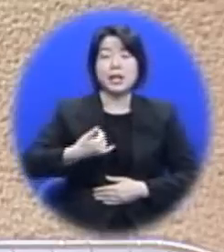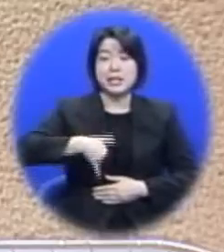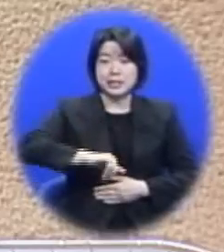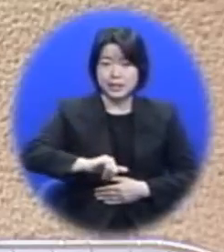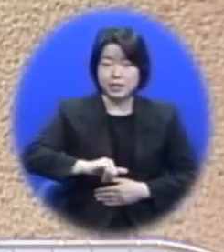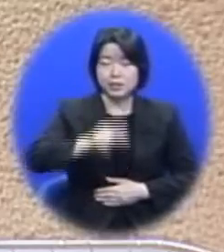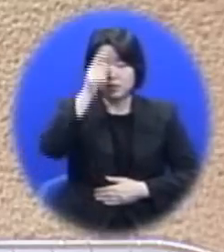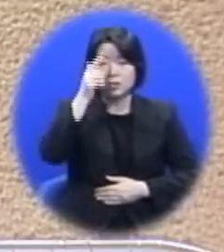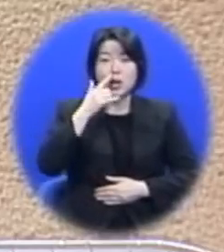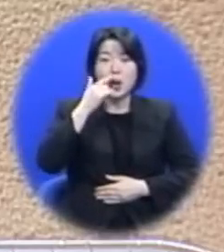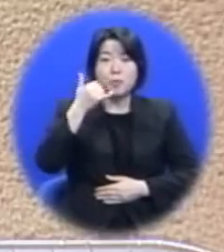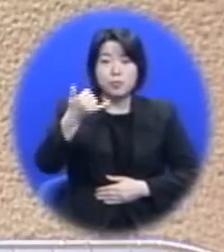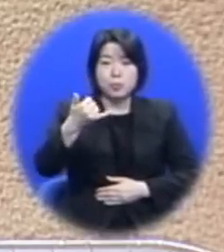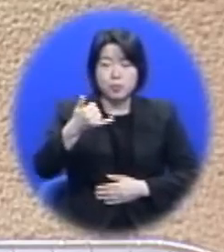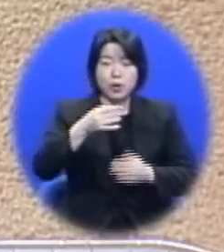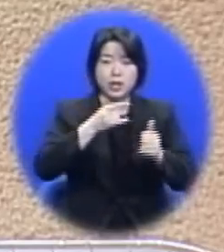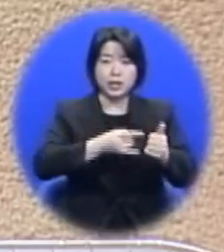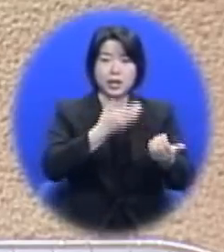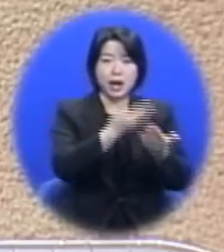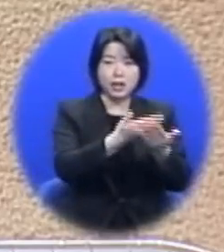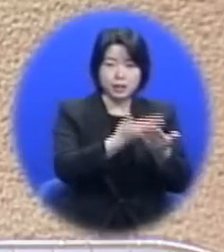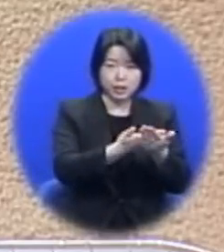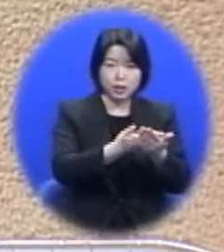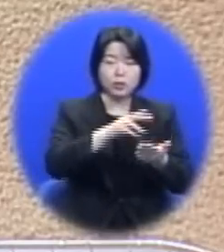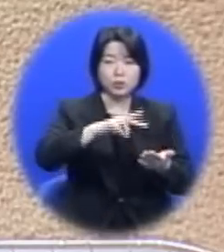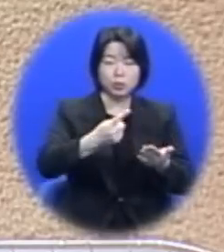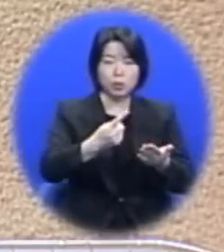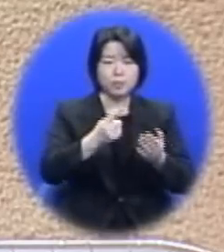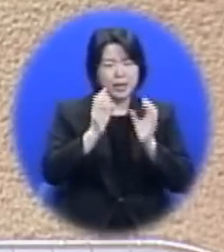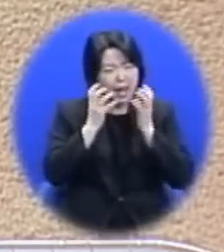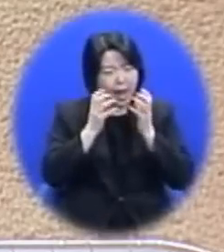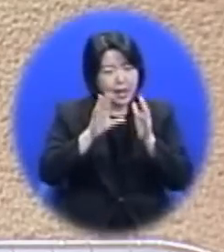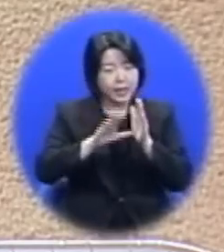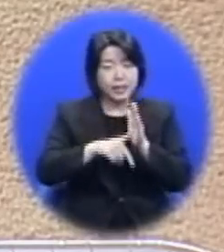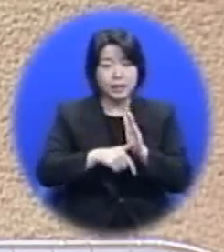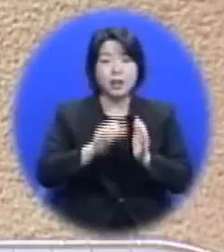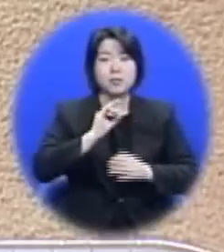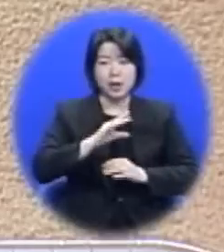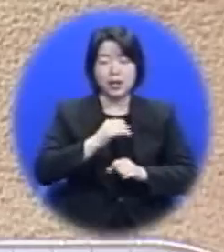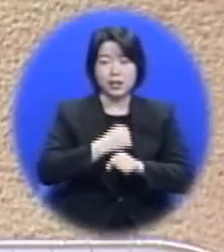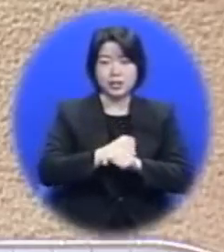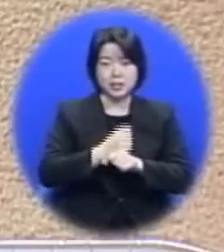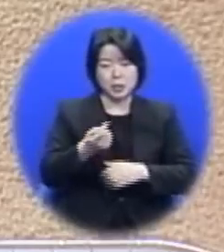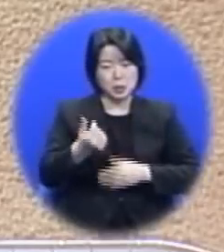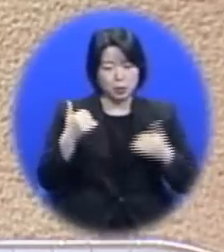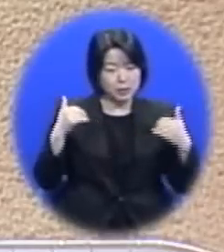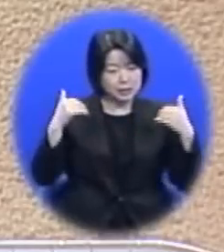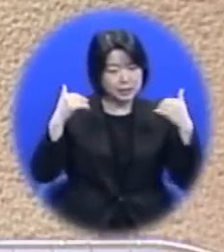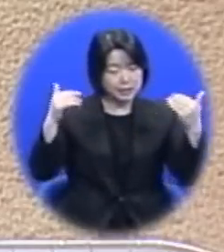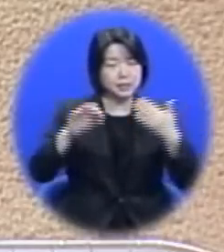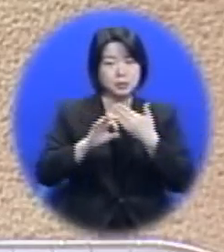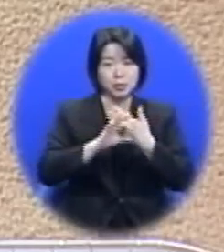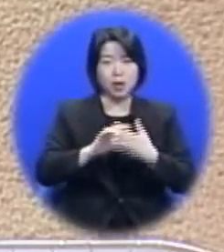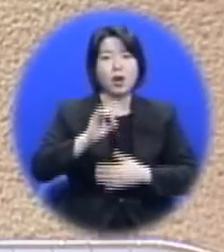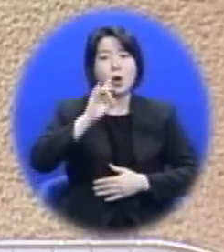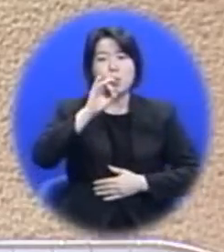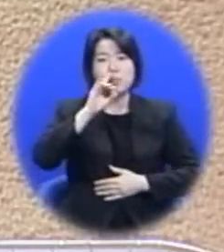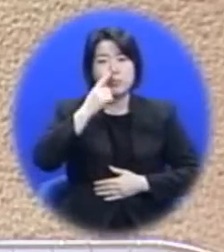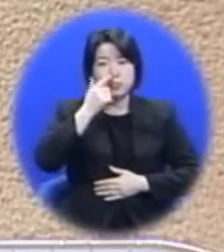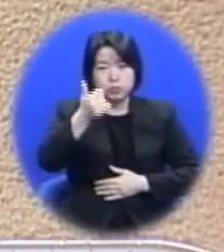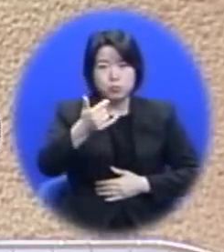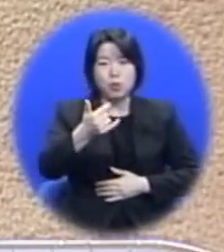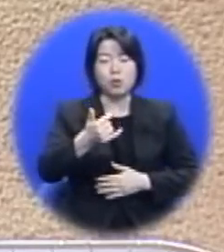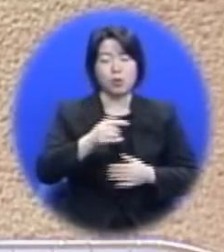자녀들이 부모에게 구할 때도 어린애 때나 그렇지 조금만 크고 나면 부모에게도 그렇게 못 합니다. 그런데